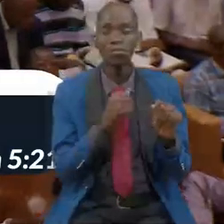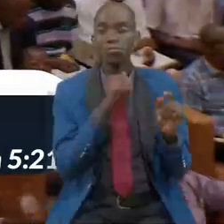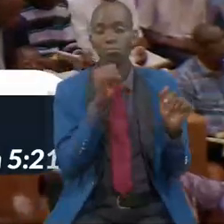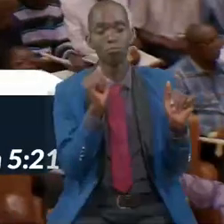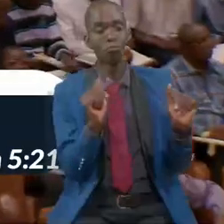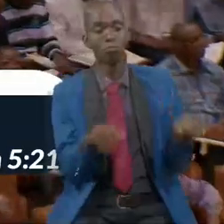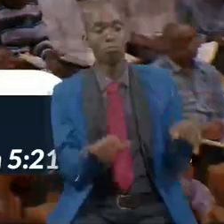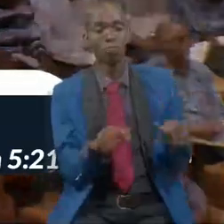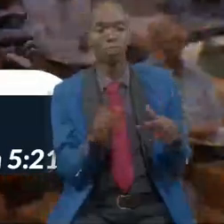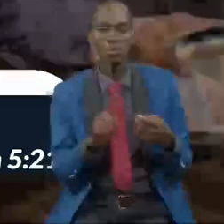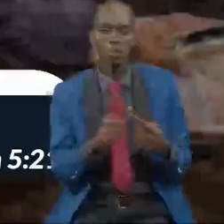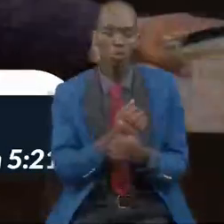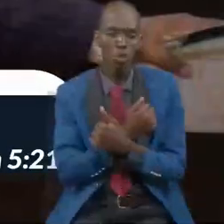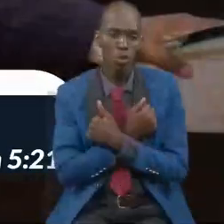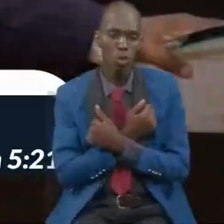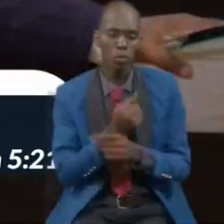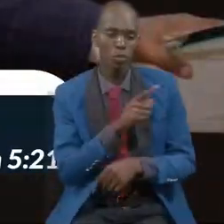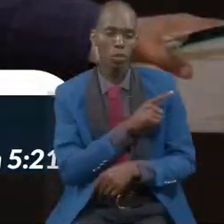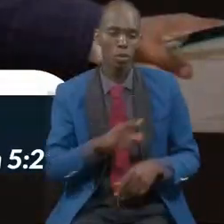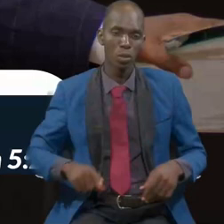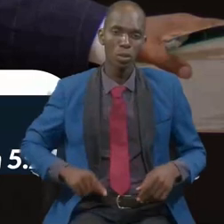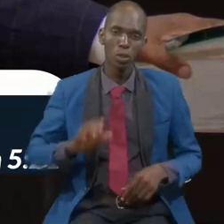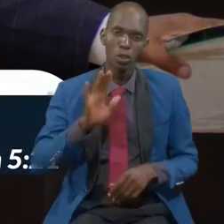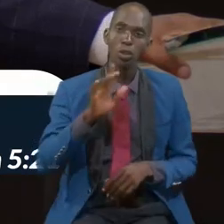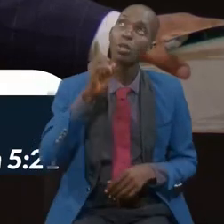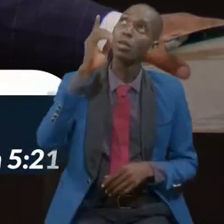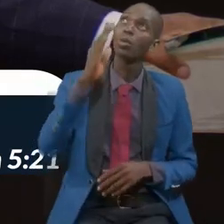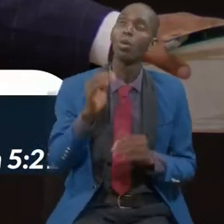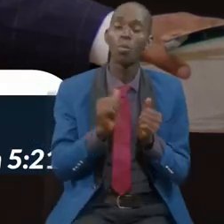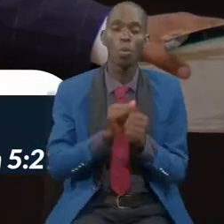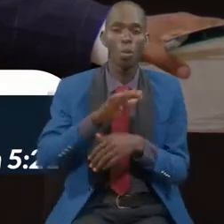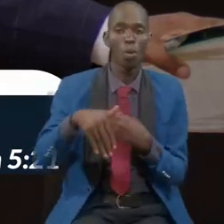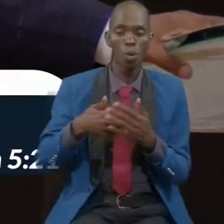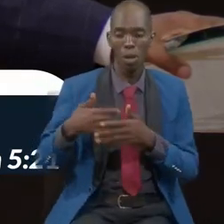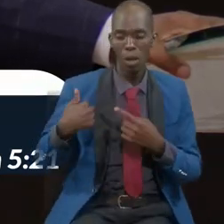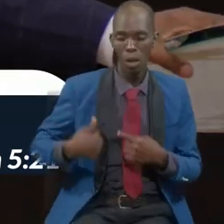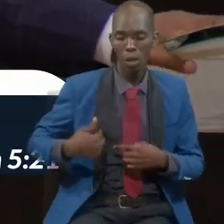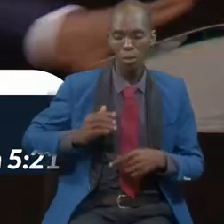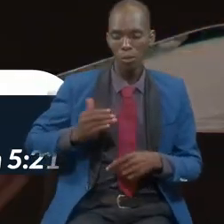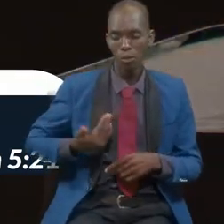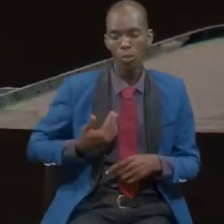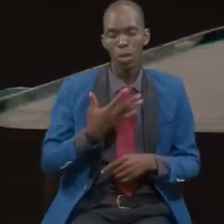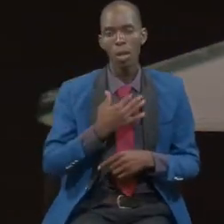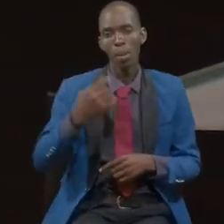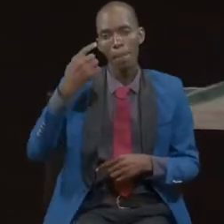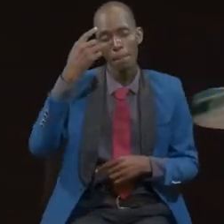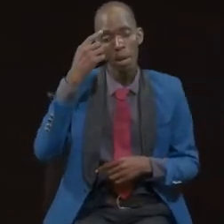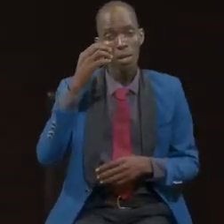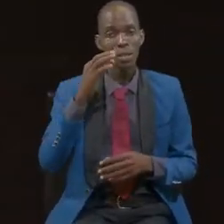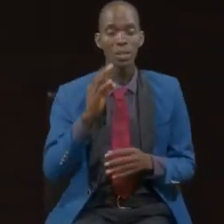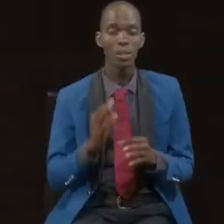L'inhabilité, l'incapacité d'aimer le Seigneur votre Dieu de tout votre corps, de toute votre âme, de tout votre esprit.